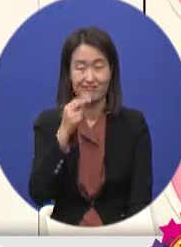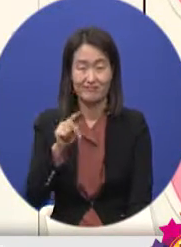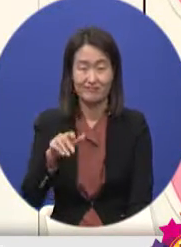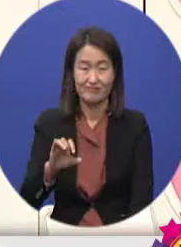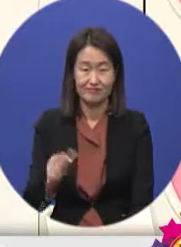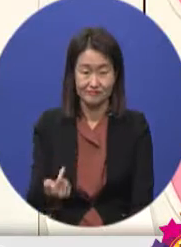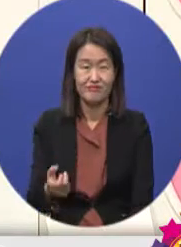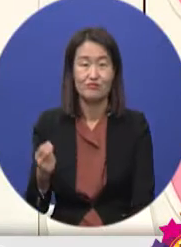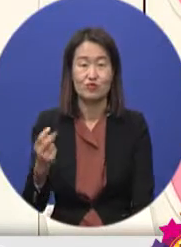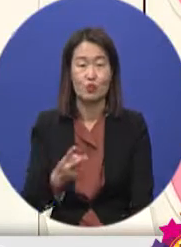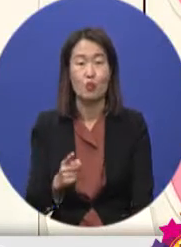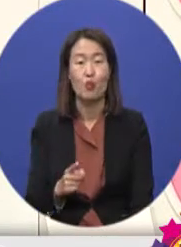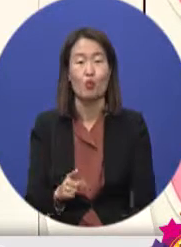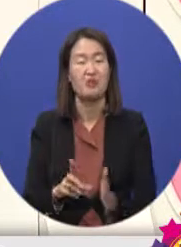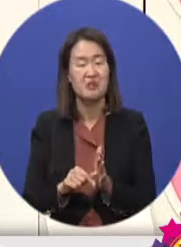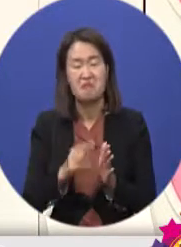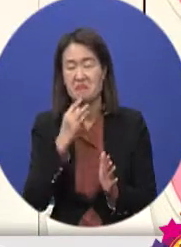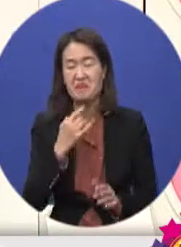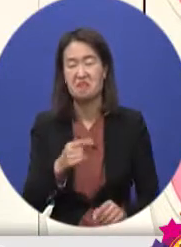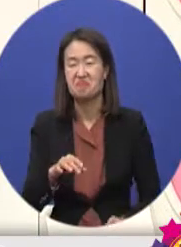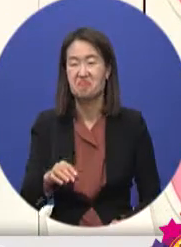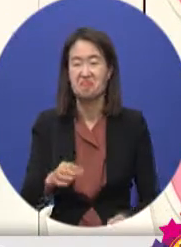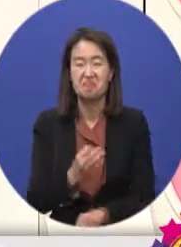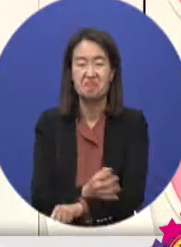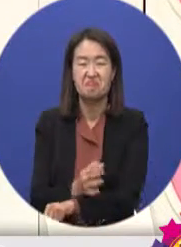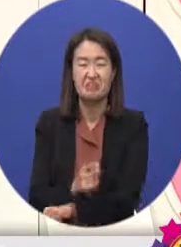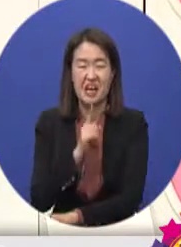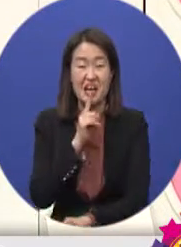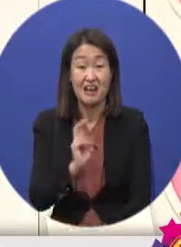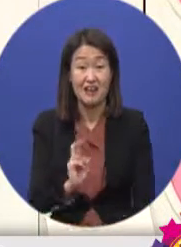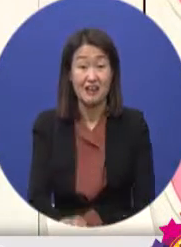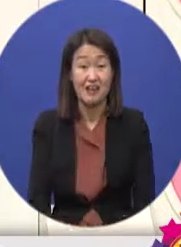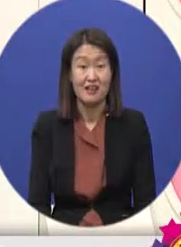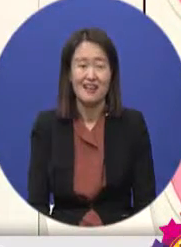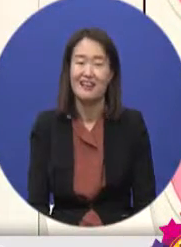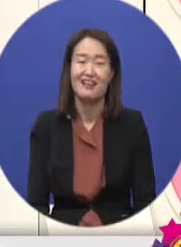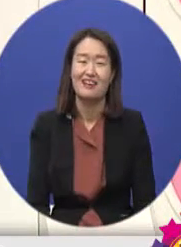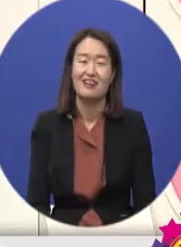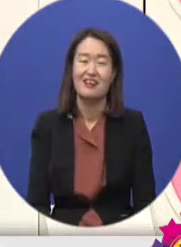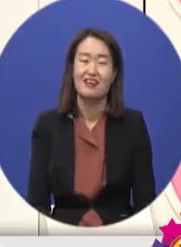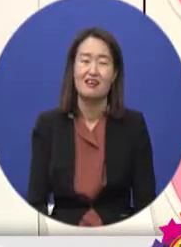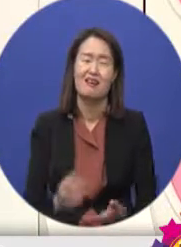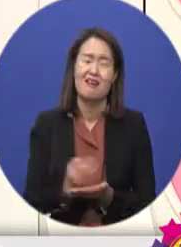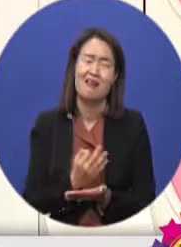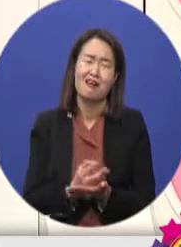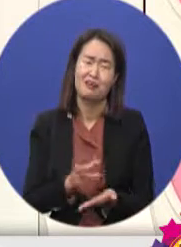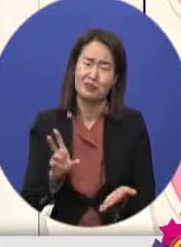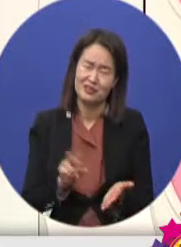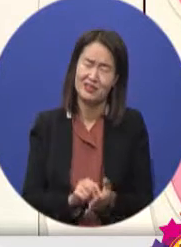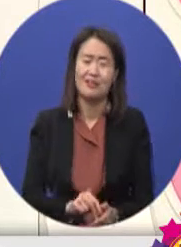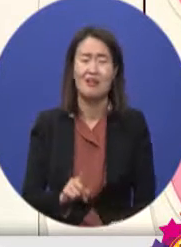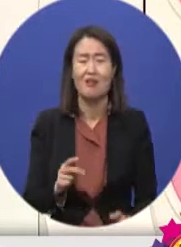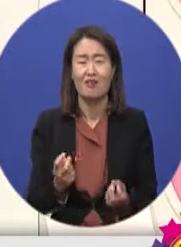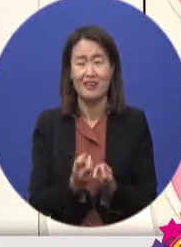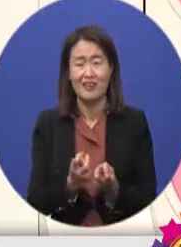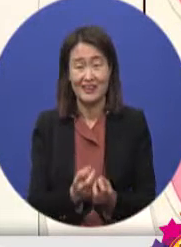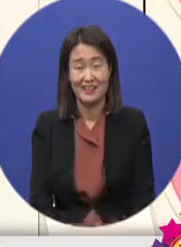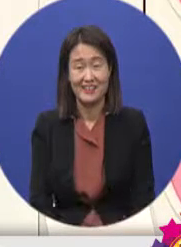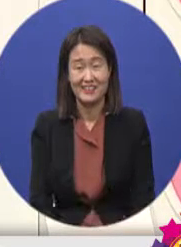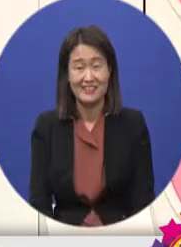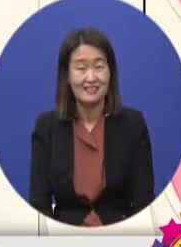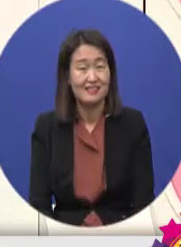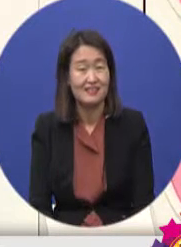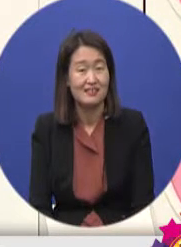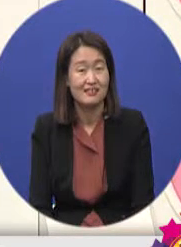주민등록 사진 그때만 좀 찍는 것 같아요. 예, 예. 그렇게 해서 저기 뭐야 수입의 지장에 있어서 어떻게 하세요?